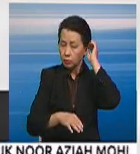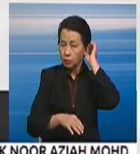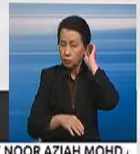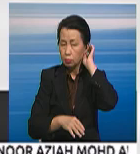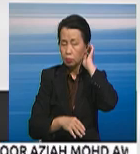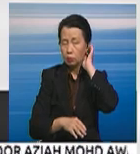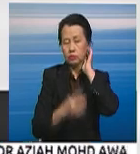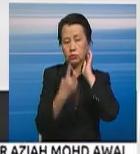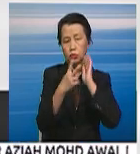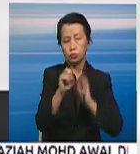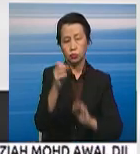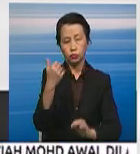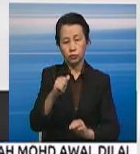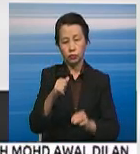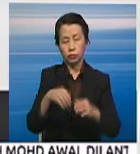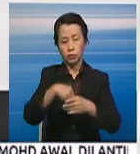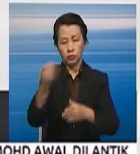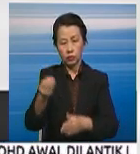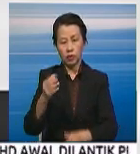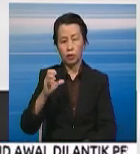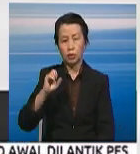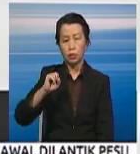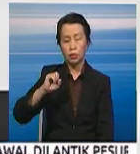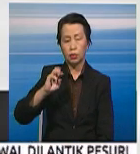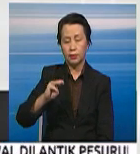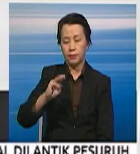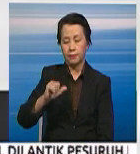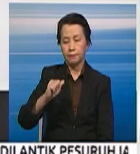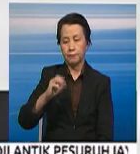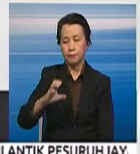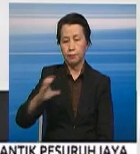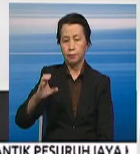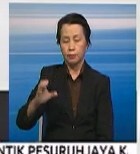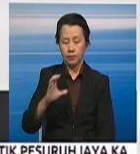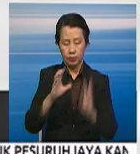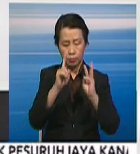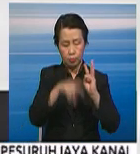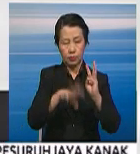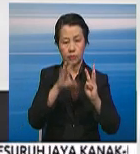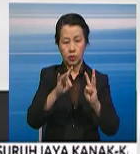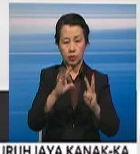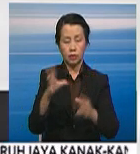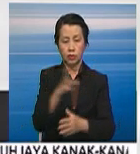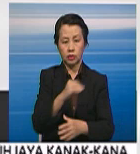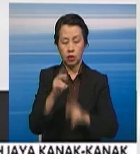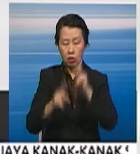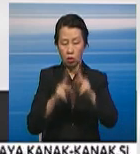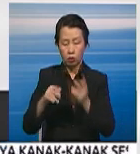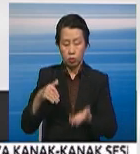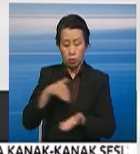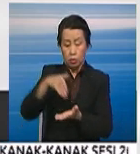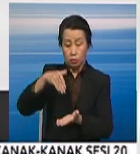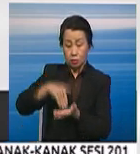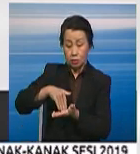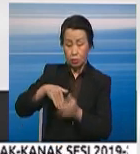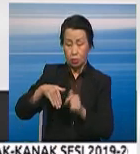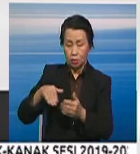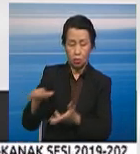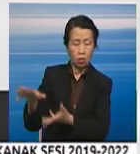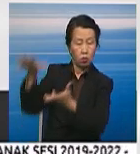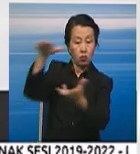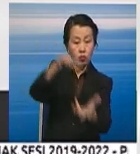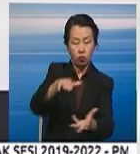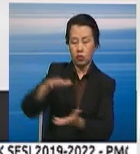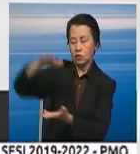2010 yang dikeluarkan Suruhanjaya Persaingan Malaysia MYCC 6 Ogos lalu. Sementara itu, orang tengah di peringkat pemborongan